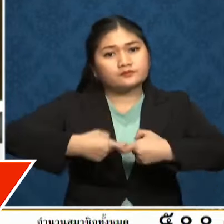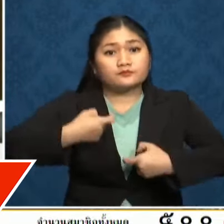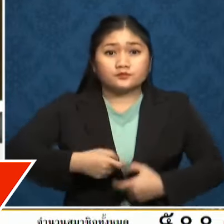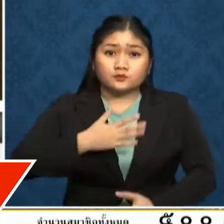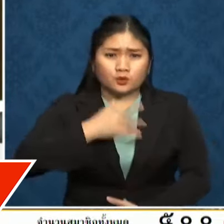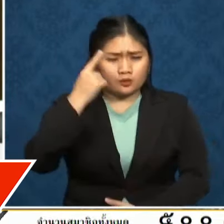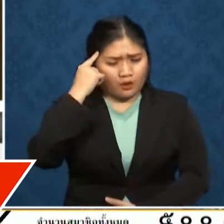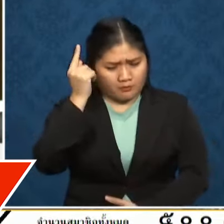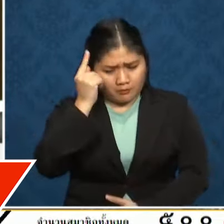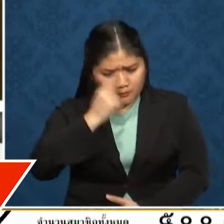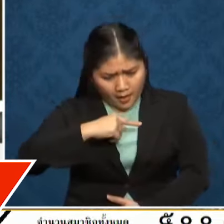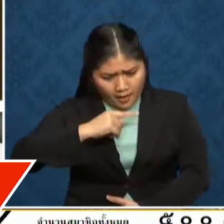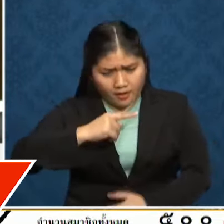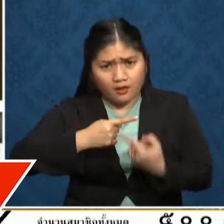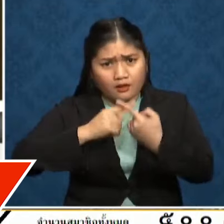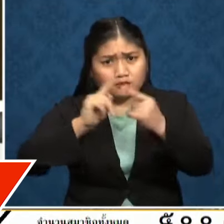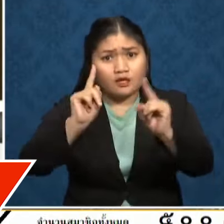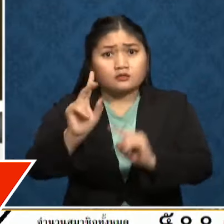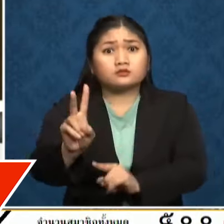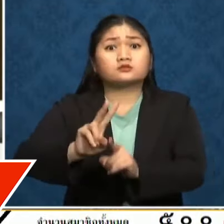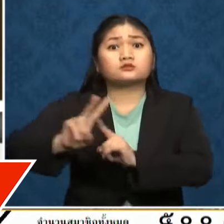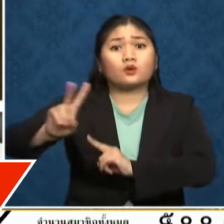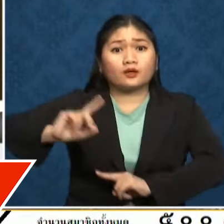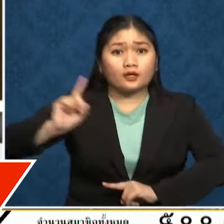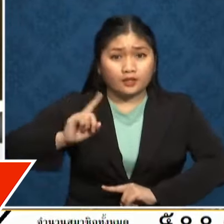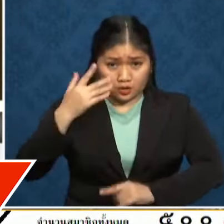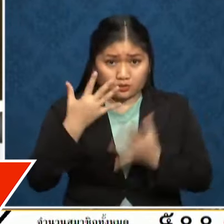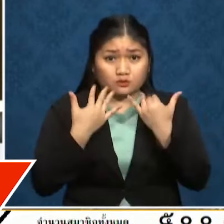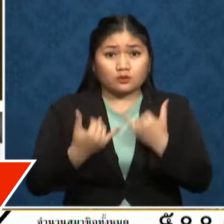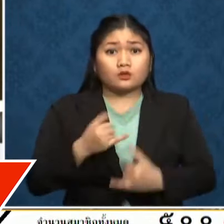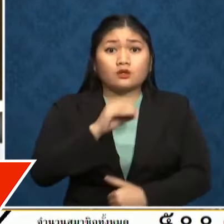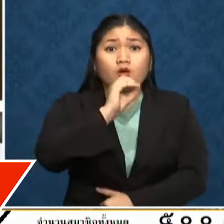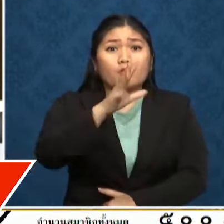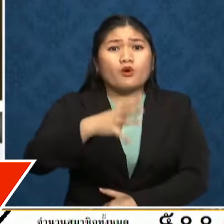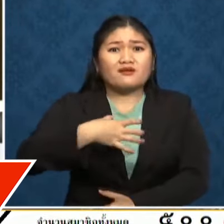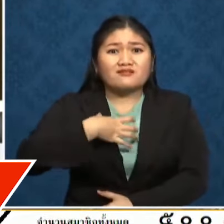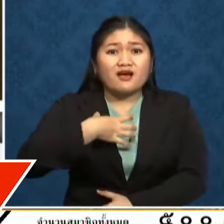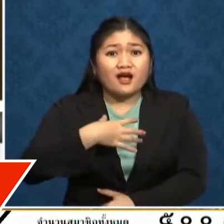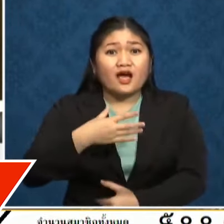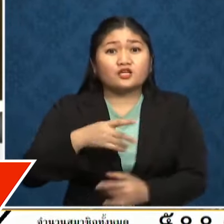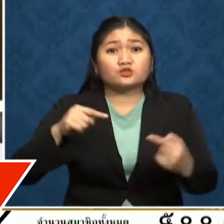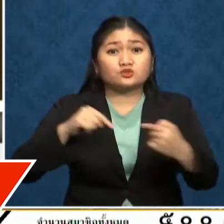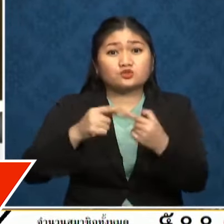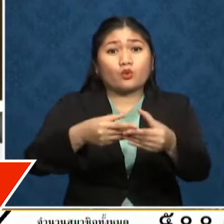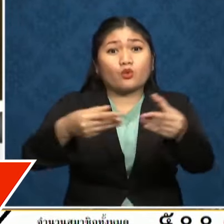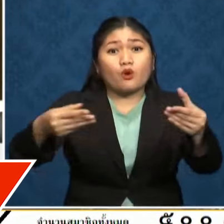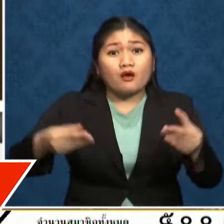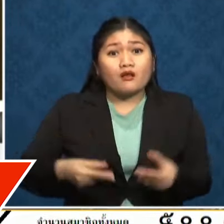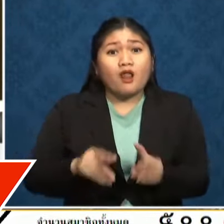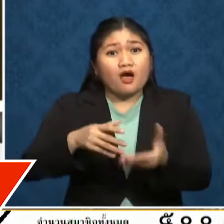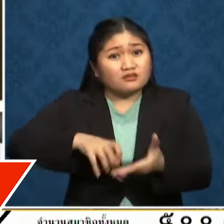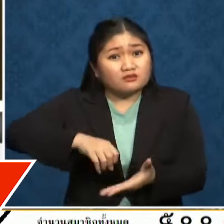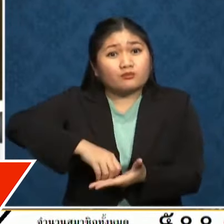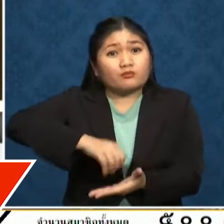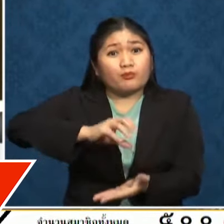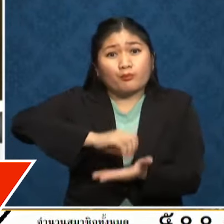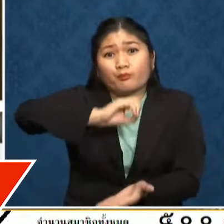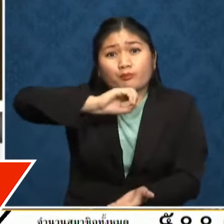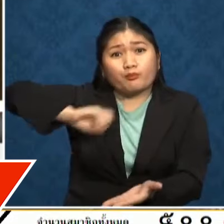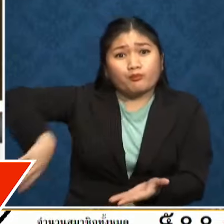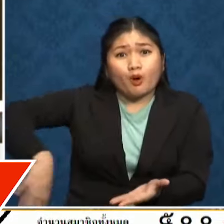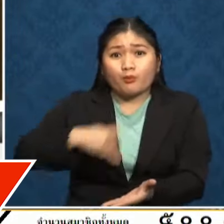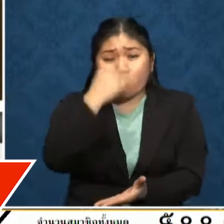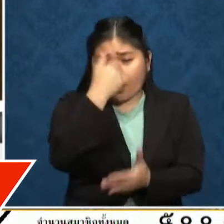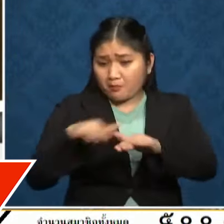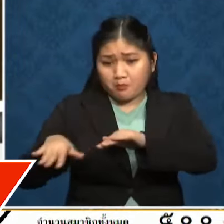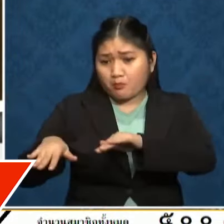mindfulnessการที่สองวารักขณะนี้เนี่ยเรากำลจะบอกให้มีการถอหนร่างกศหมายชบับนี้โยบอกถึงความ